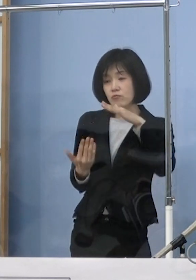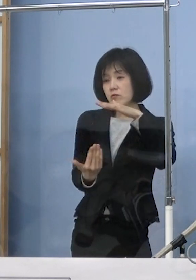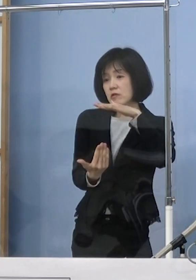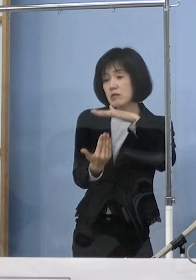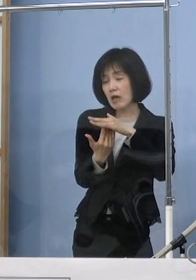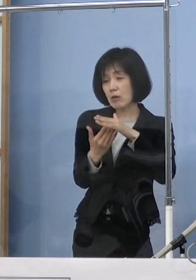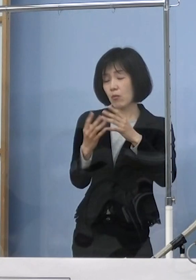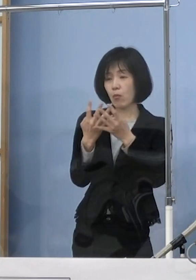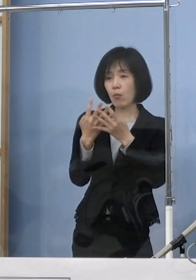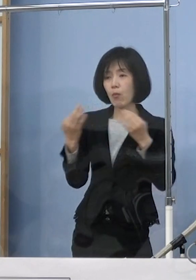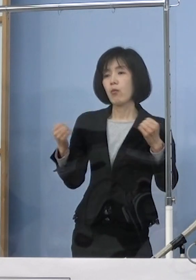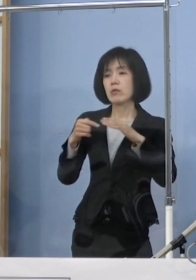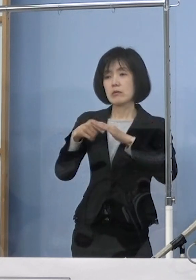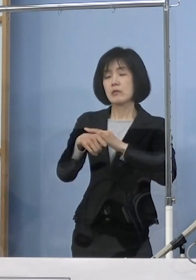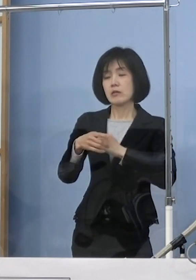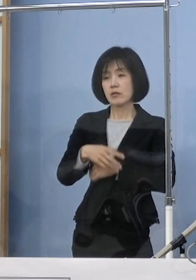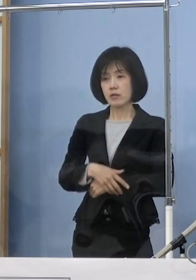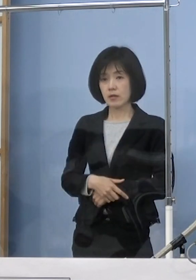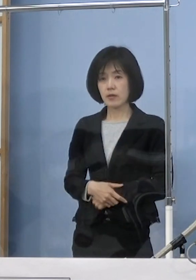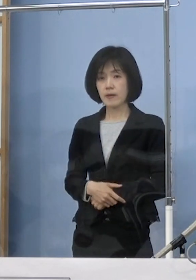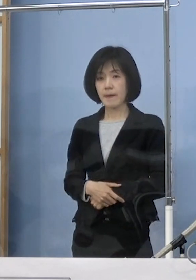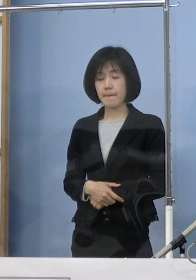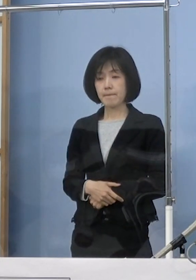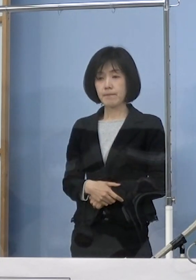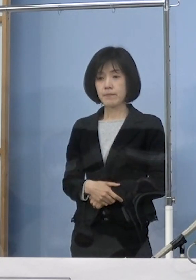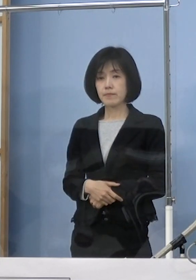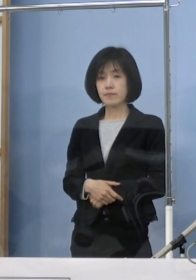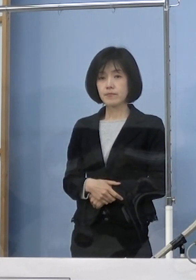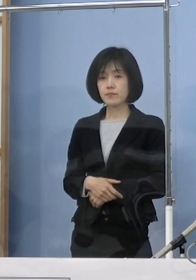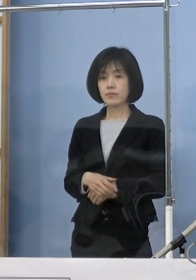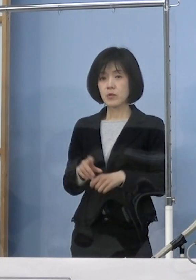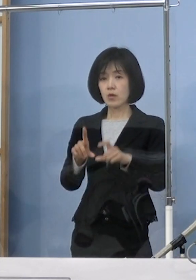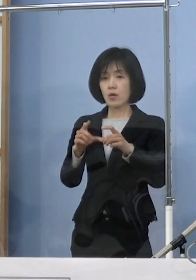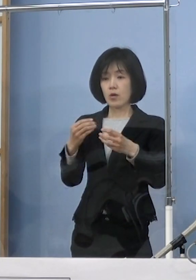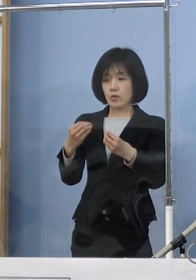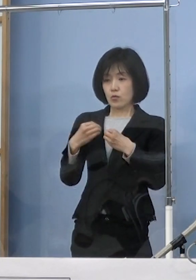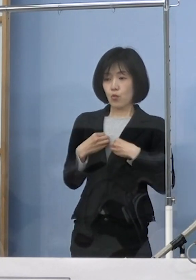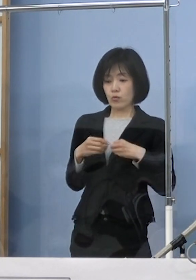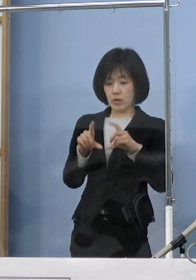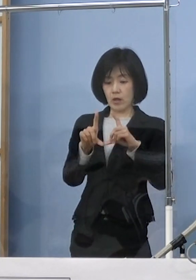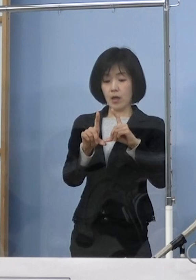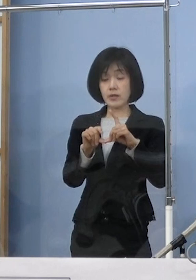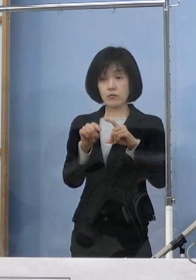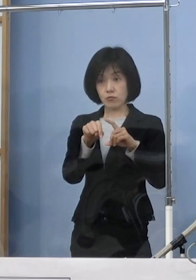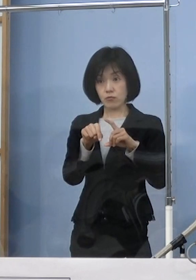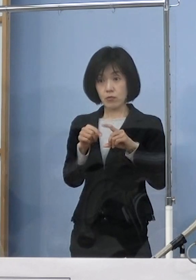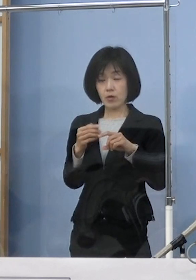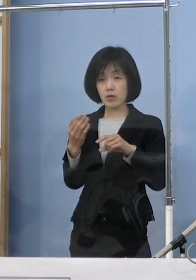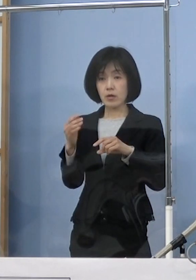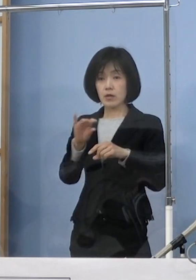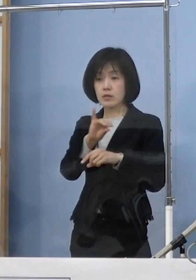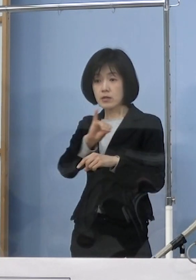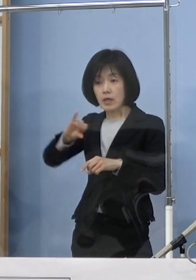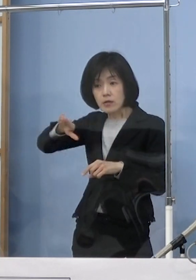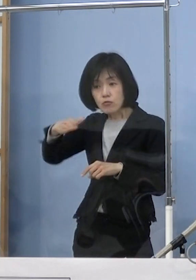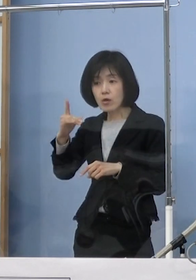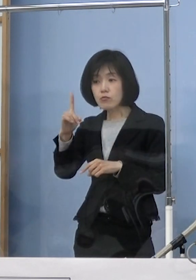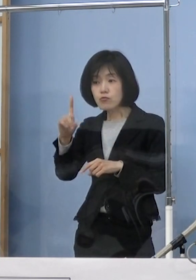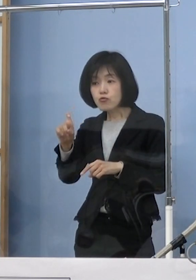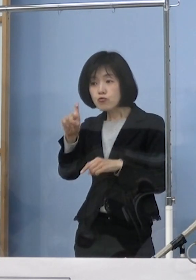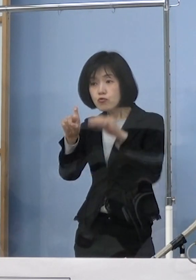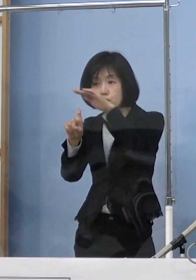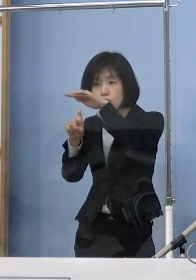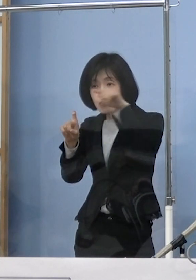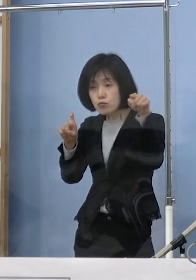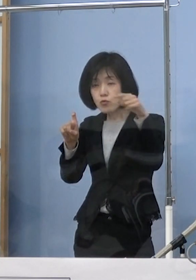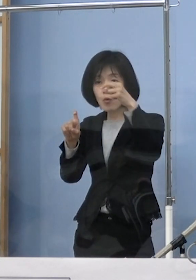新ということになります。そして最後、陽性率につきましては、1910分の